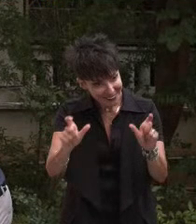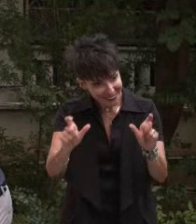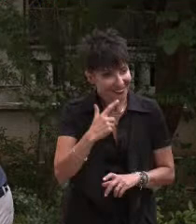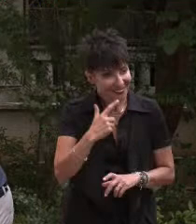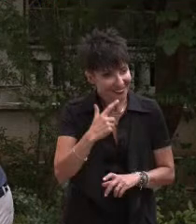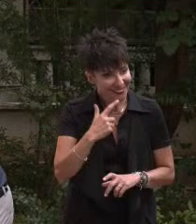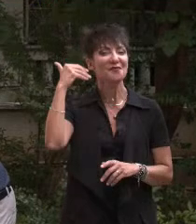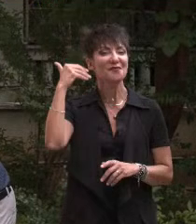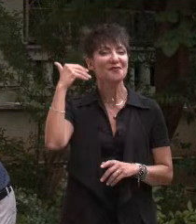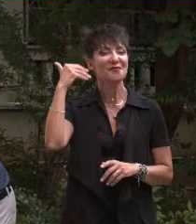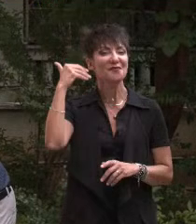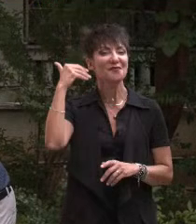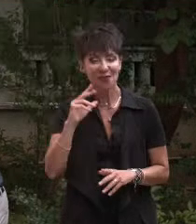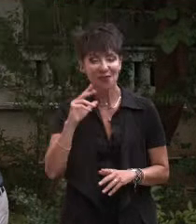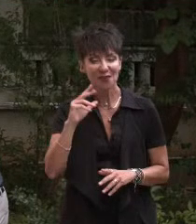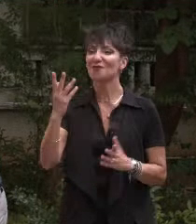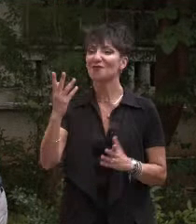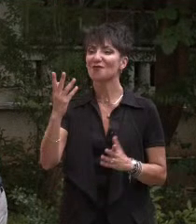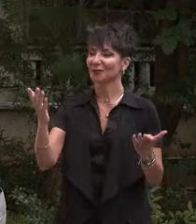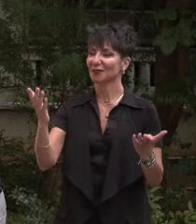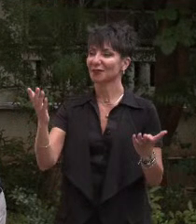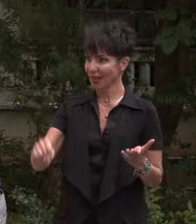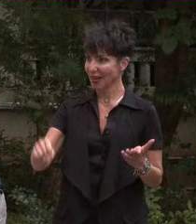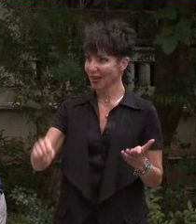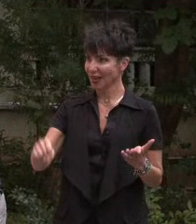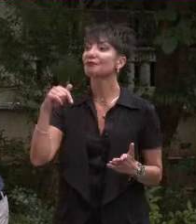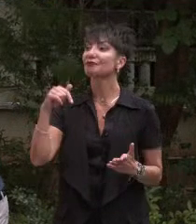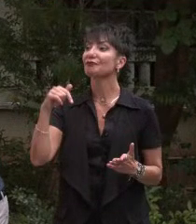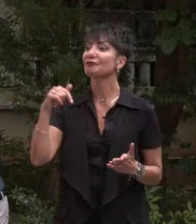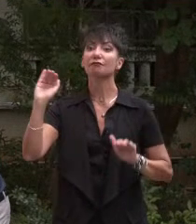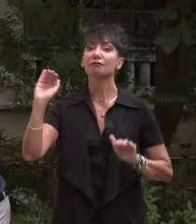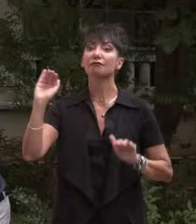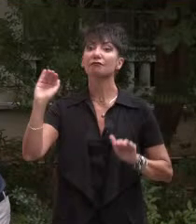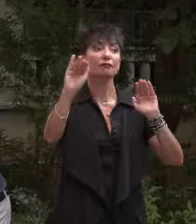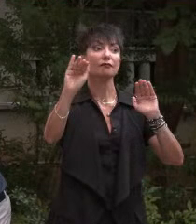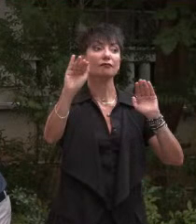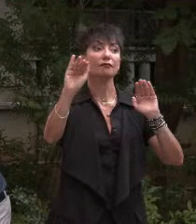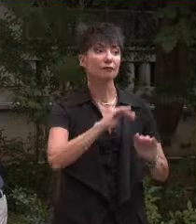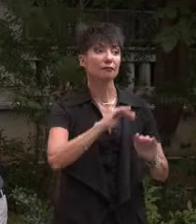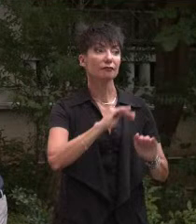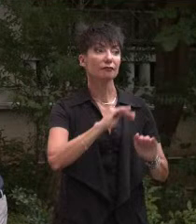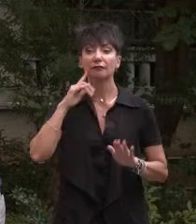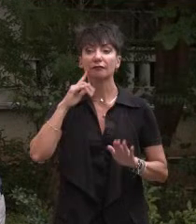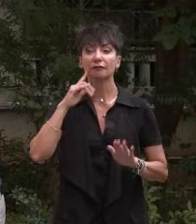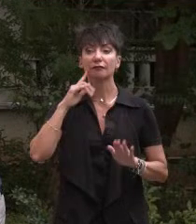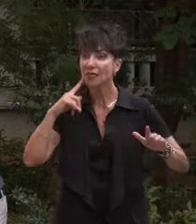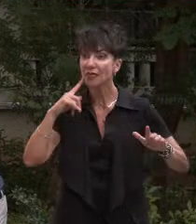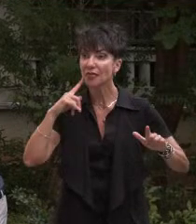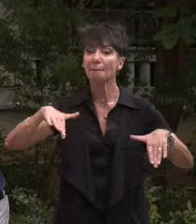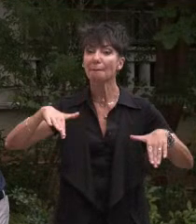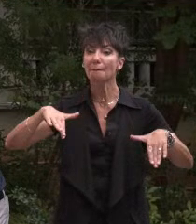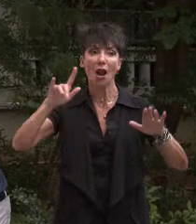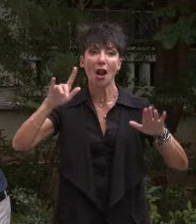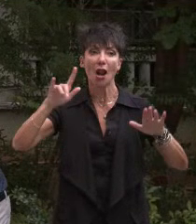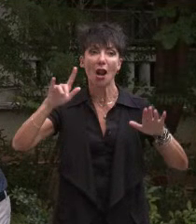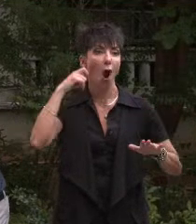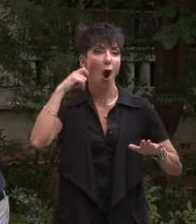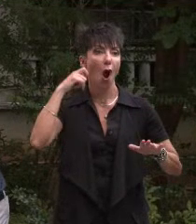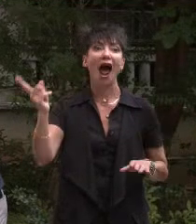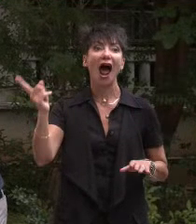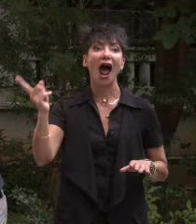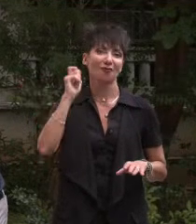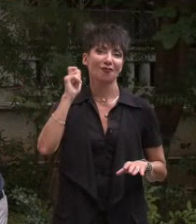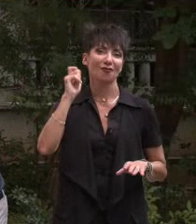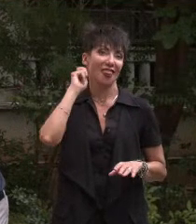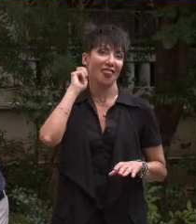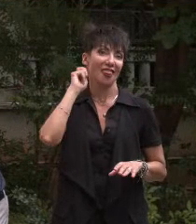μας άνθρωποι του πολιτισμού. Θα ήθελα να καλέσω όλους και τα παιδιά αλλά και τους γονείς στην αυριανή μας